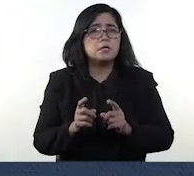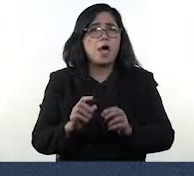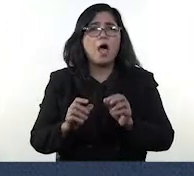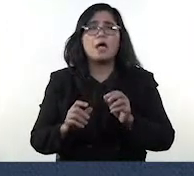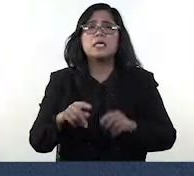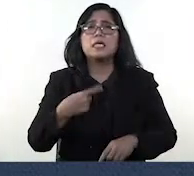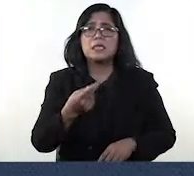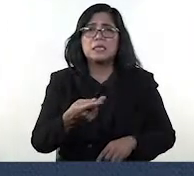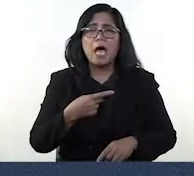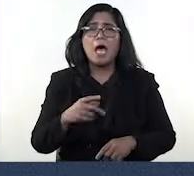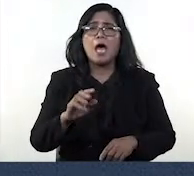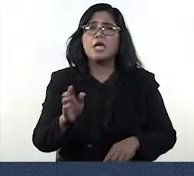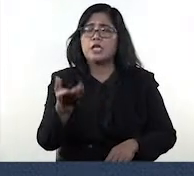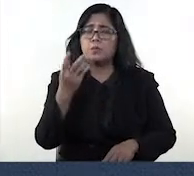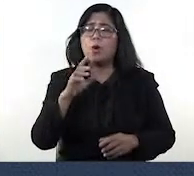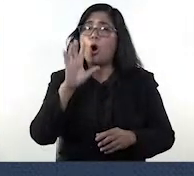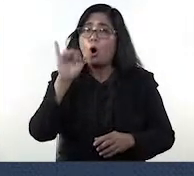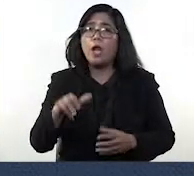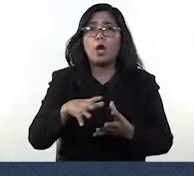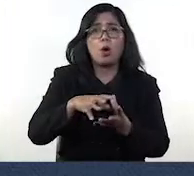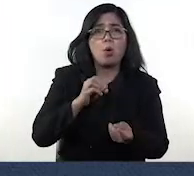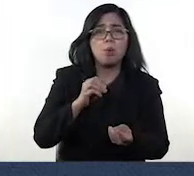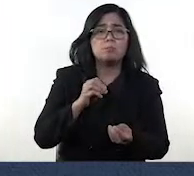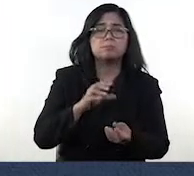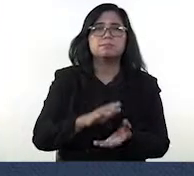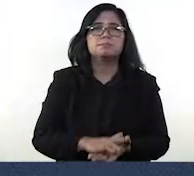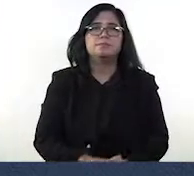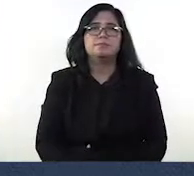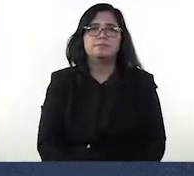jikalau kita hidup oleh roh